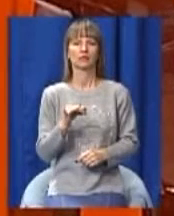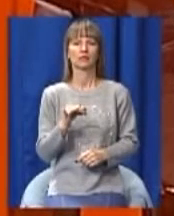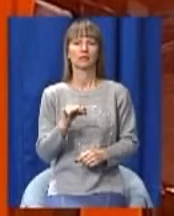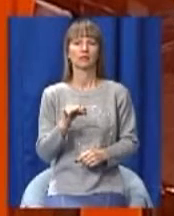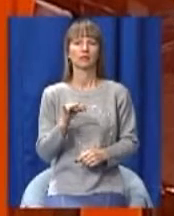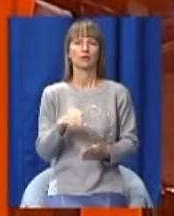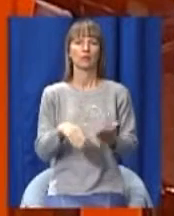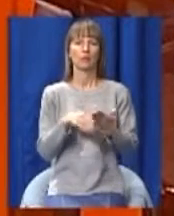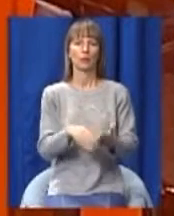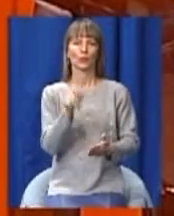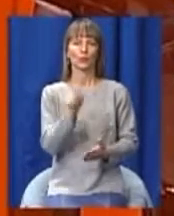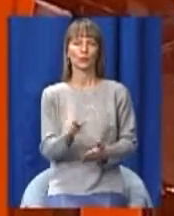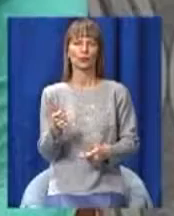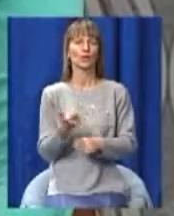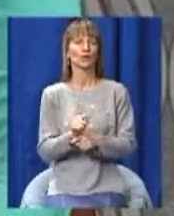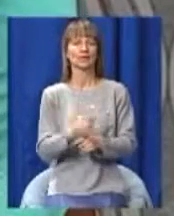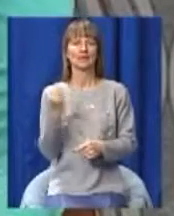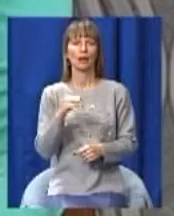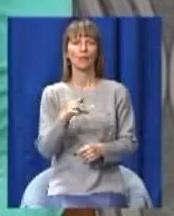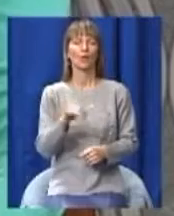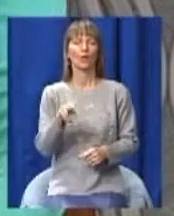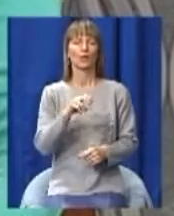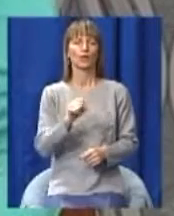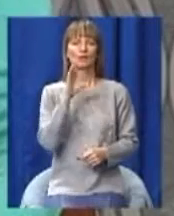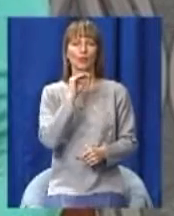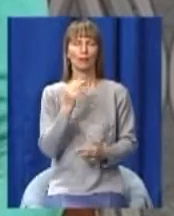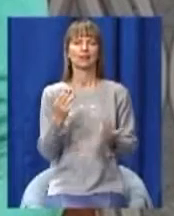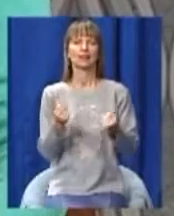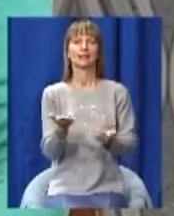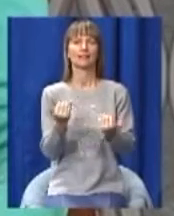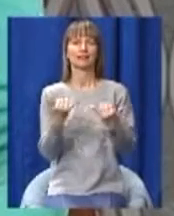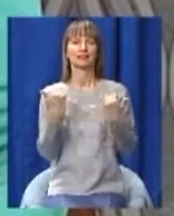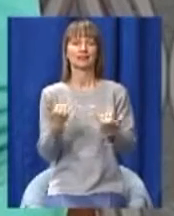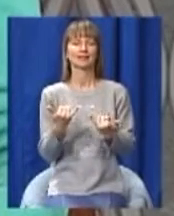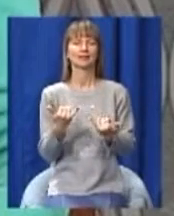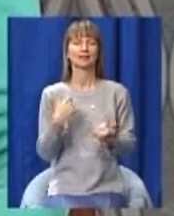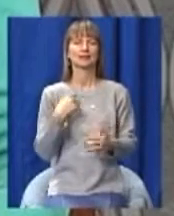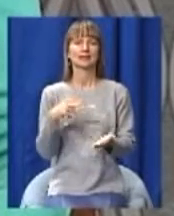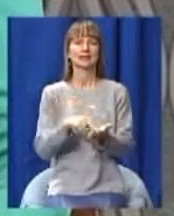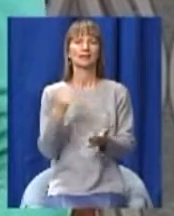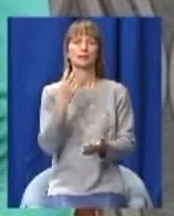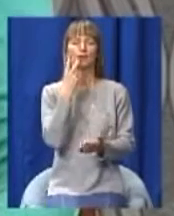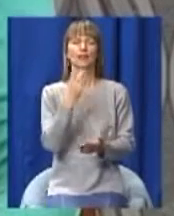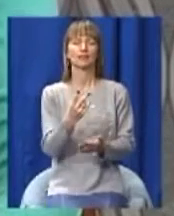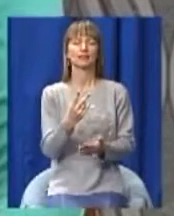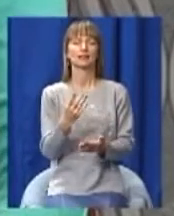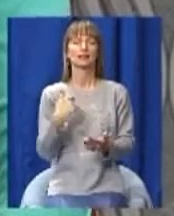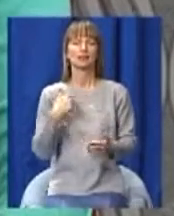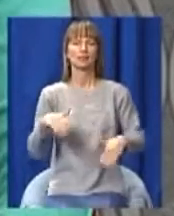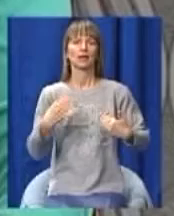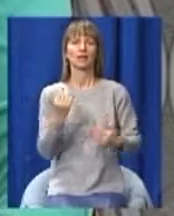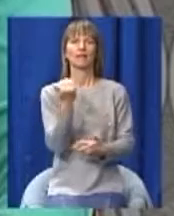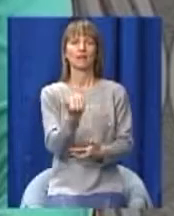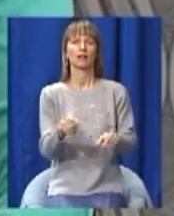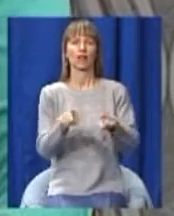вони допомагають людям. Дуже цікава порода цуциків, звичайно. Давайте тепер вам ж мені стало цікаво подивитися. І я пропоную і